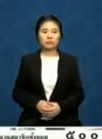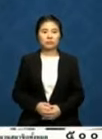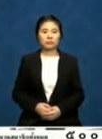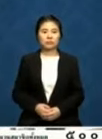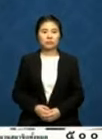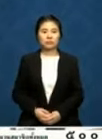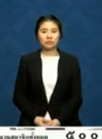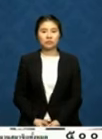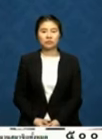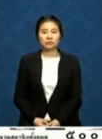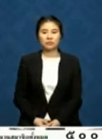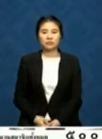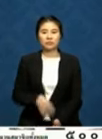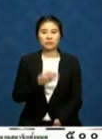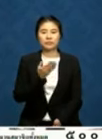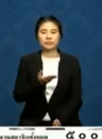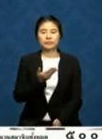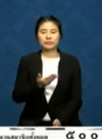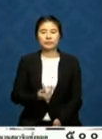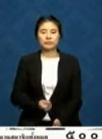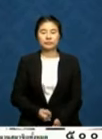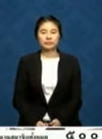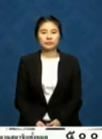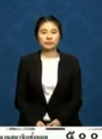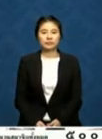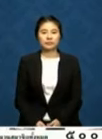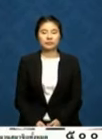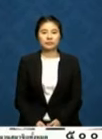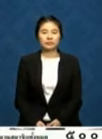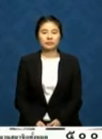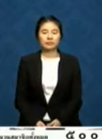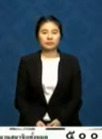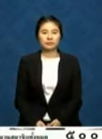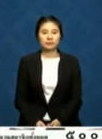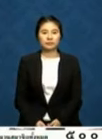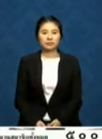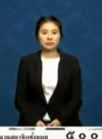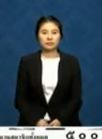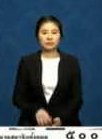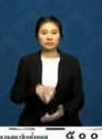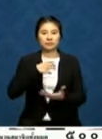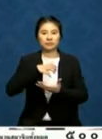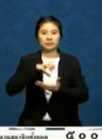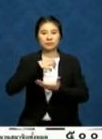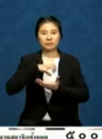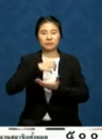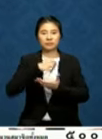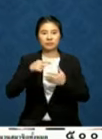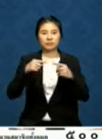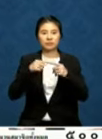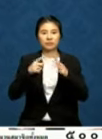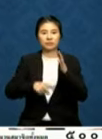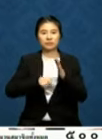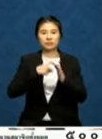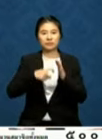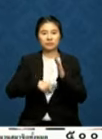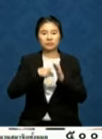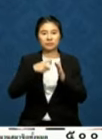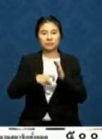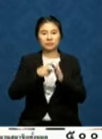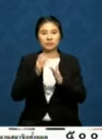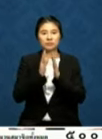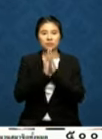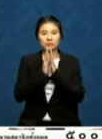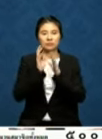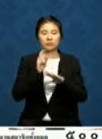ครับเชิญครับคุณพัสดินรามวงศ์ครับเป็นผู้เสนอหลักการเหตุผลแทนคุณณัฐวุฒิครับ เรียนท่